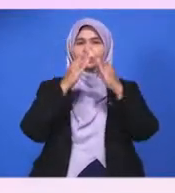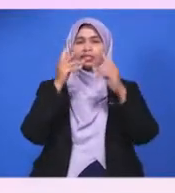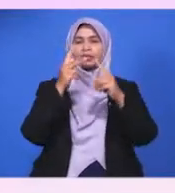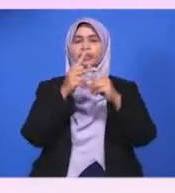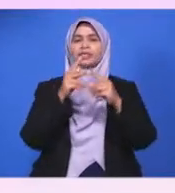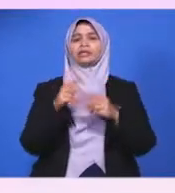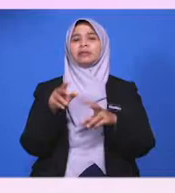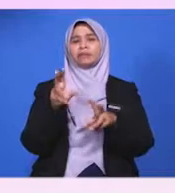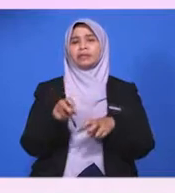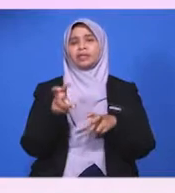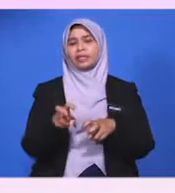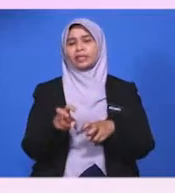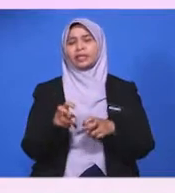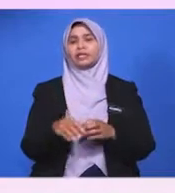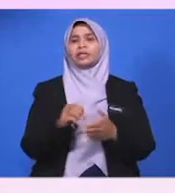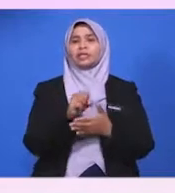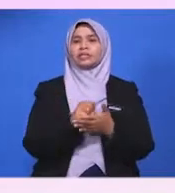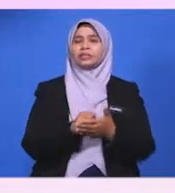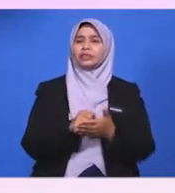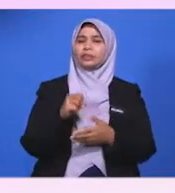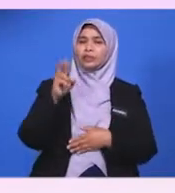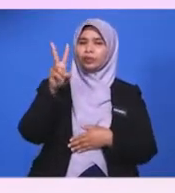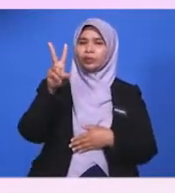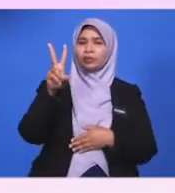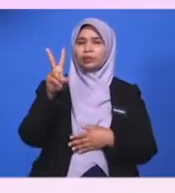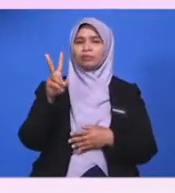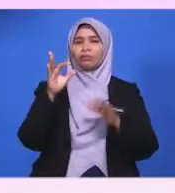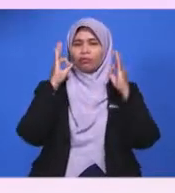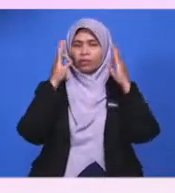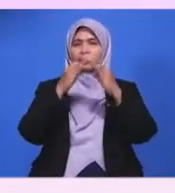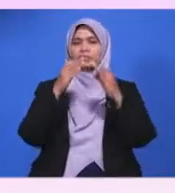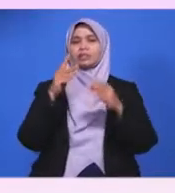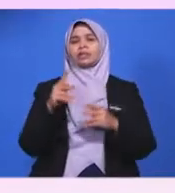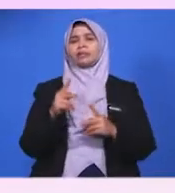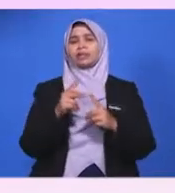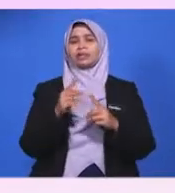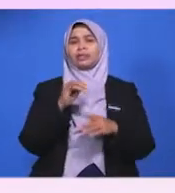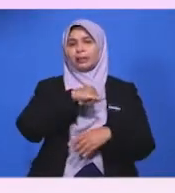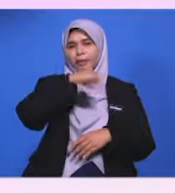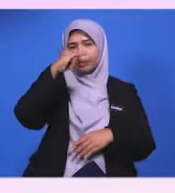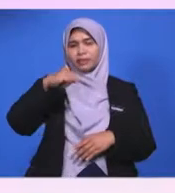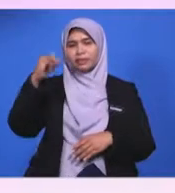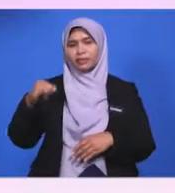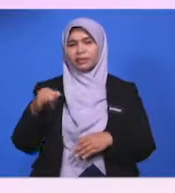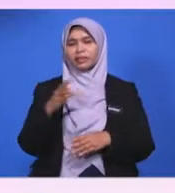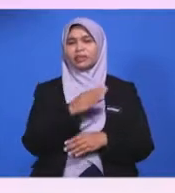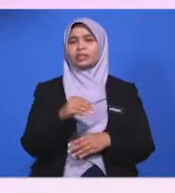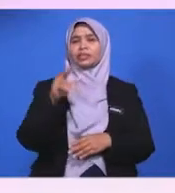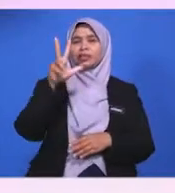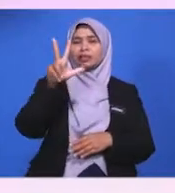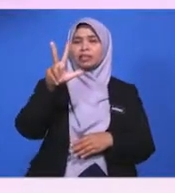sektor pertanian, sektor sekunder fokus kepada sektor perindustrian dan yang